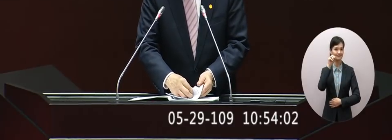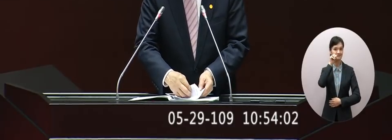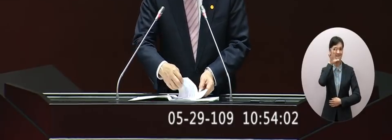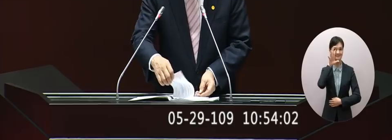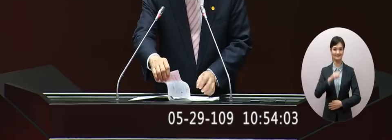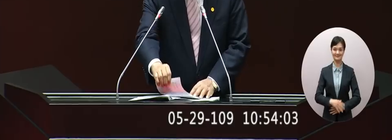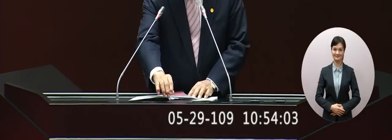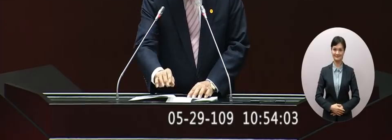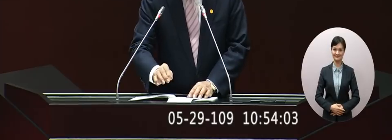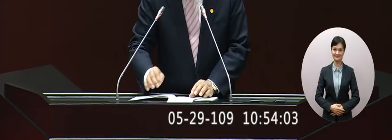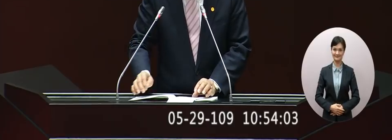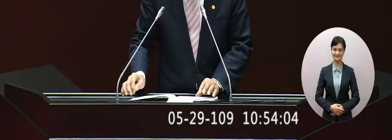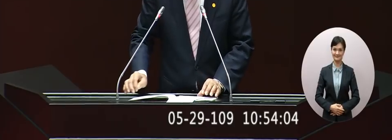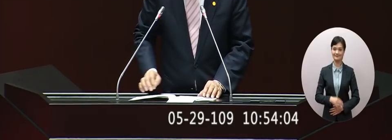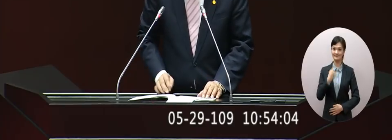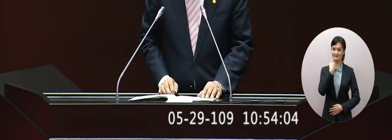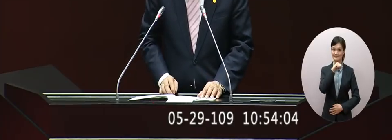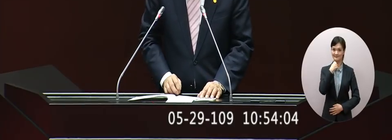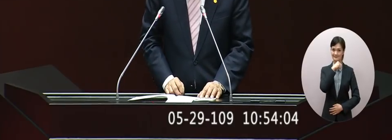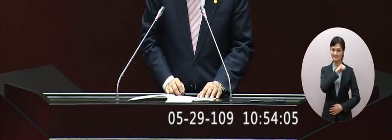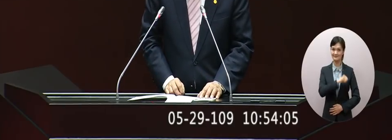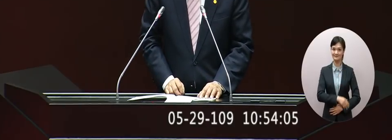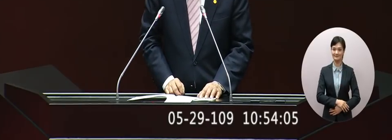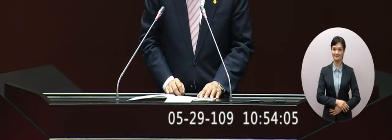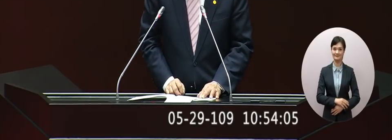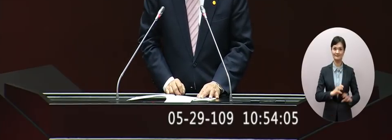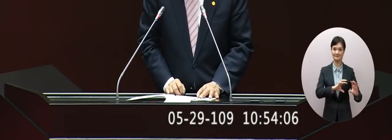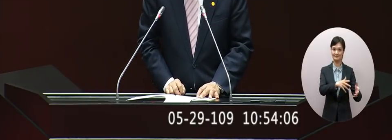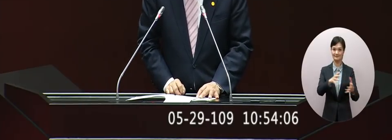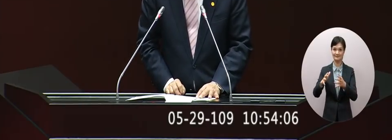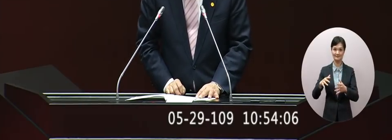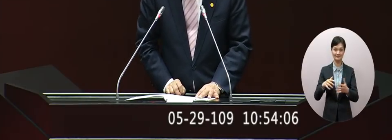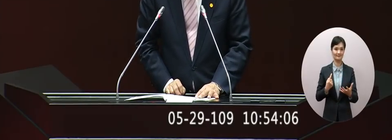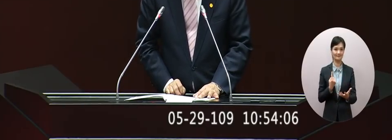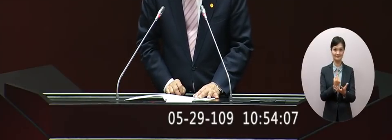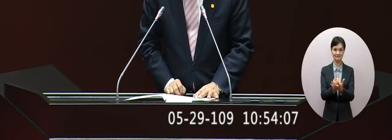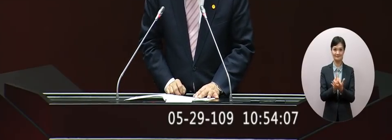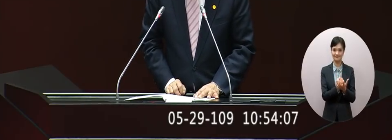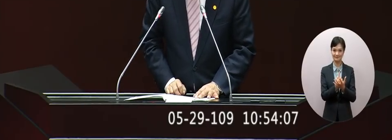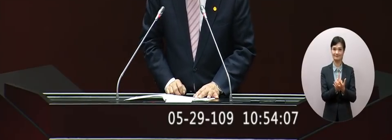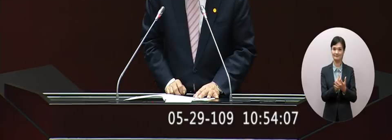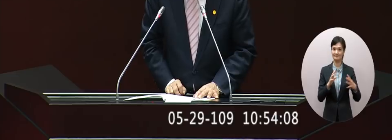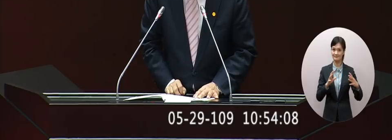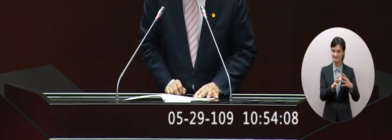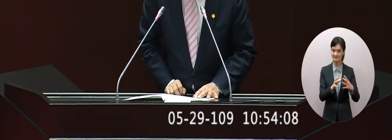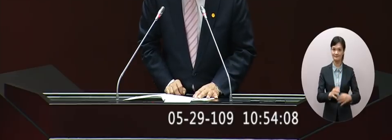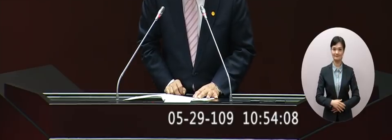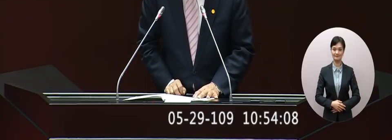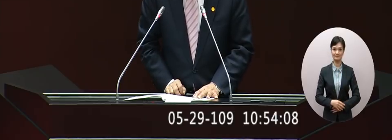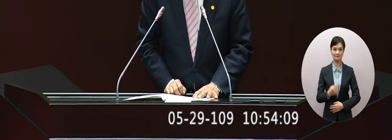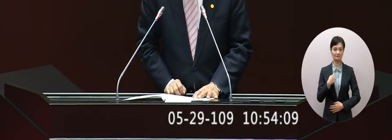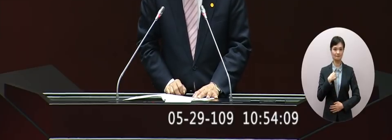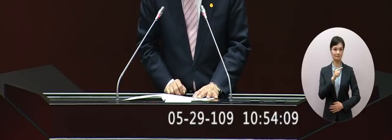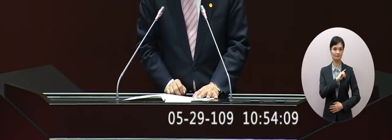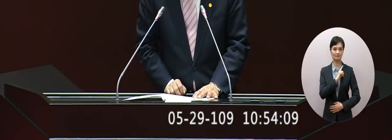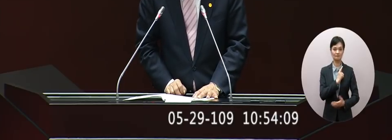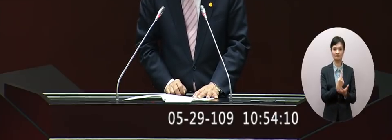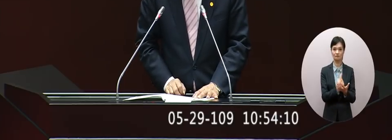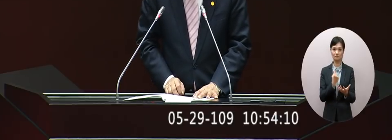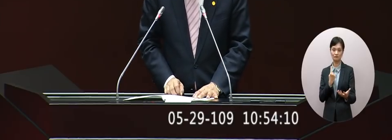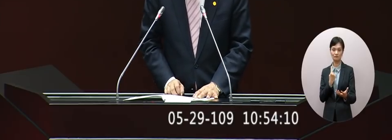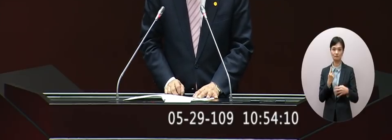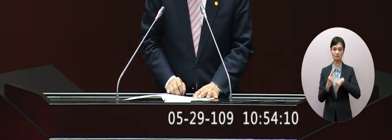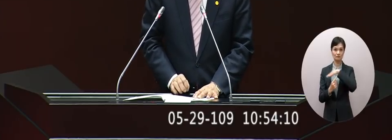幸。台湾是世界大家庭中的一员，我们不可能置外而偏